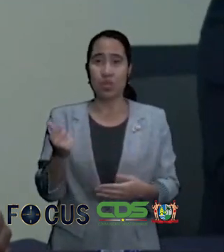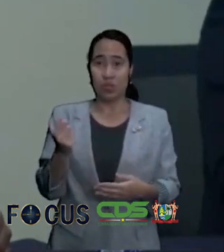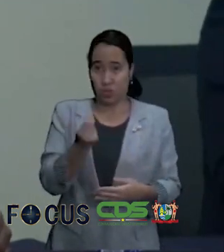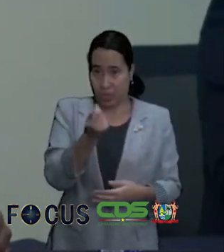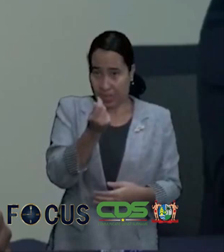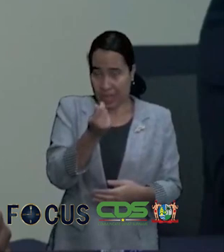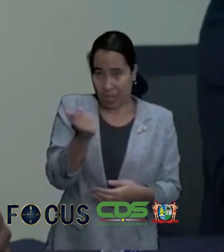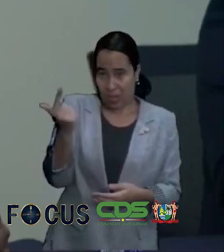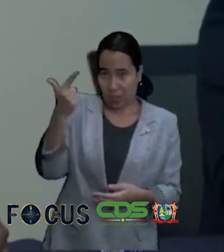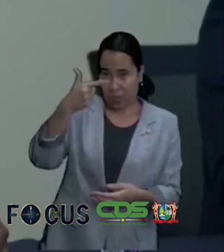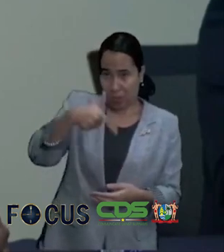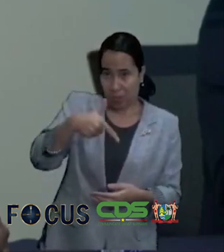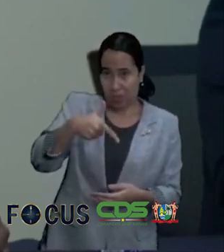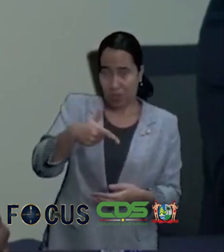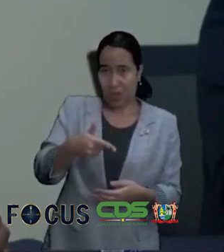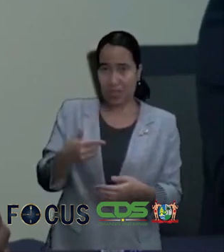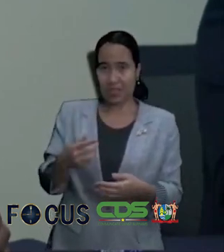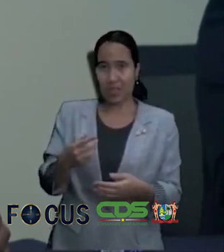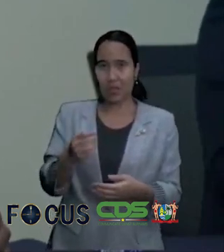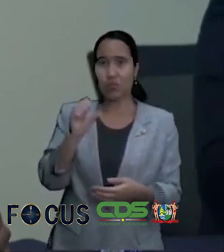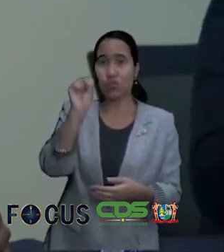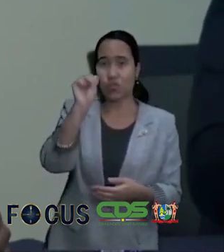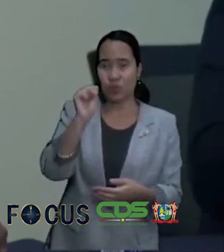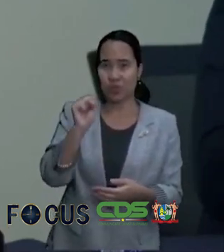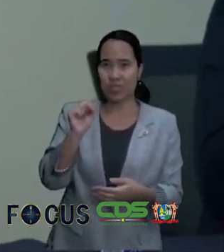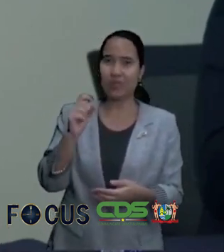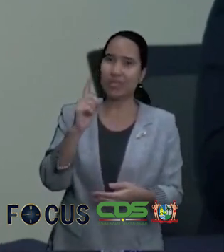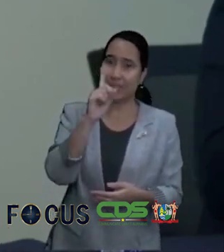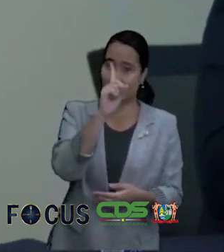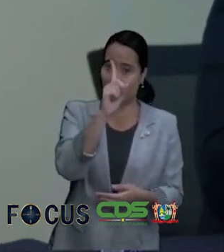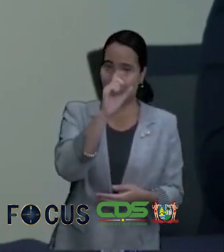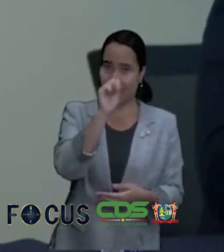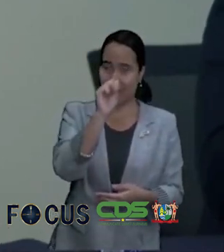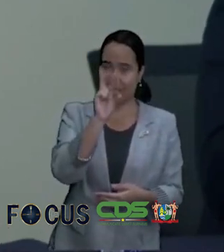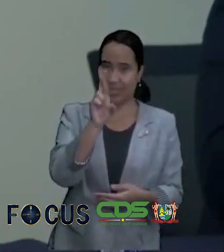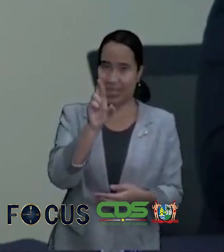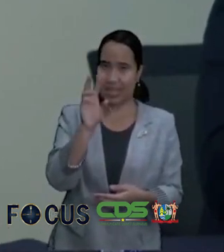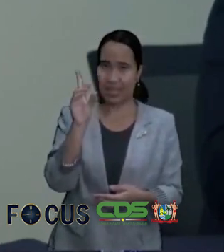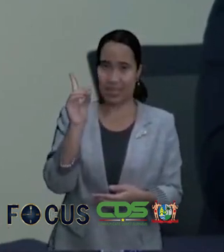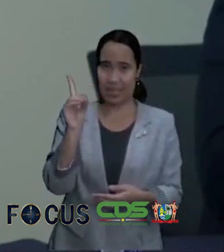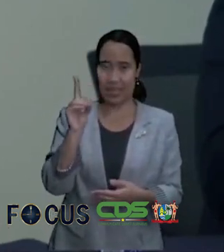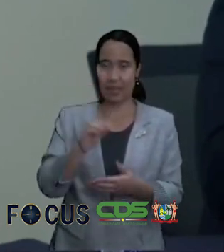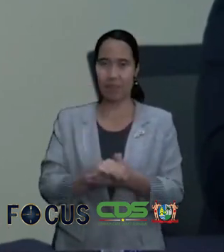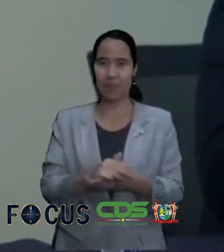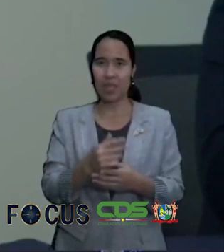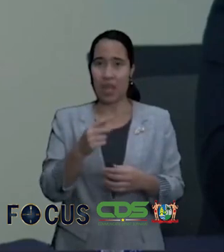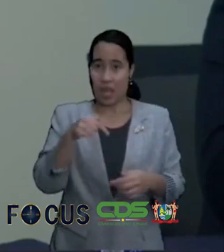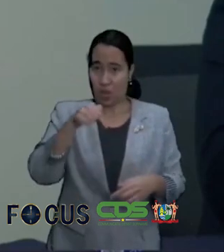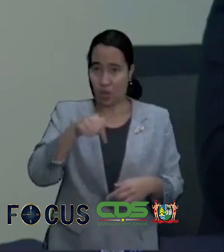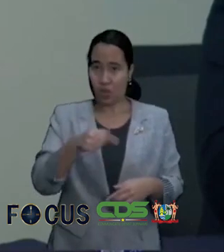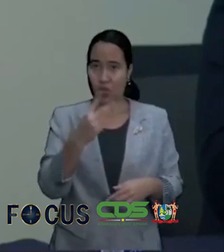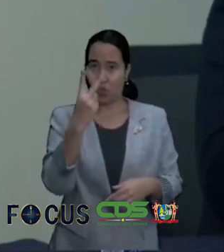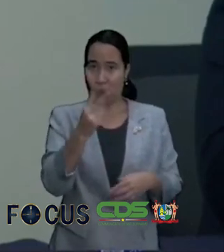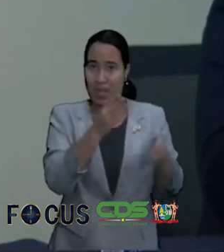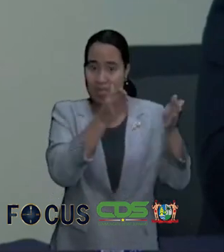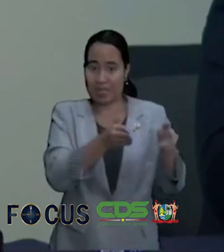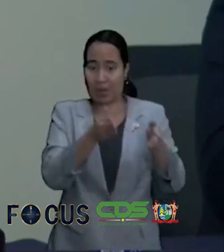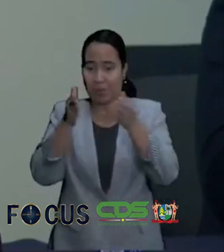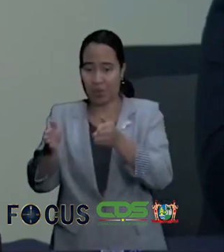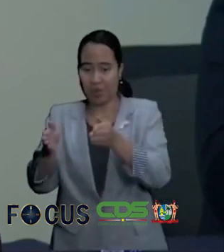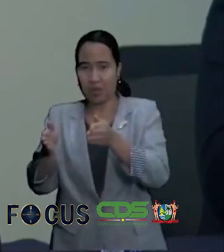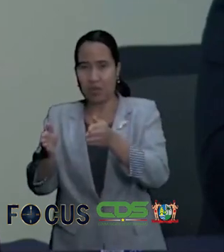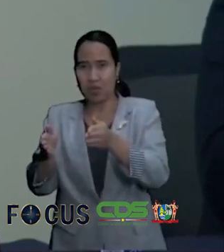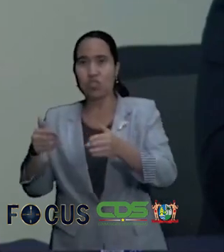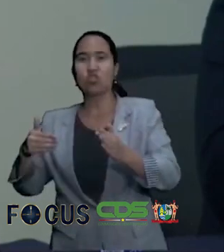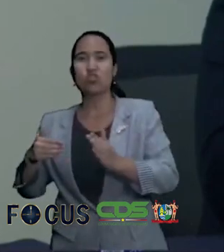was 10 SRD. En dus is gevraagd om het in twee stappen af te bouwen. En als het goed is,